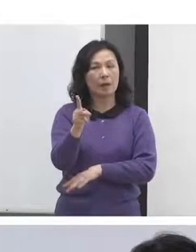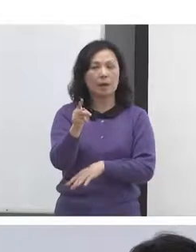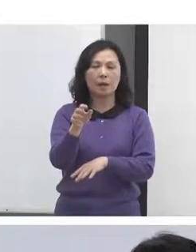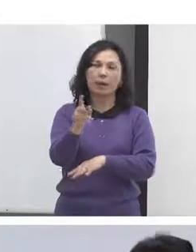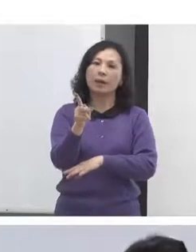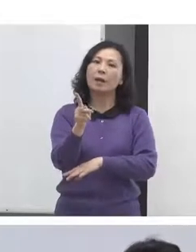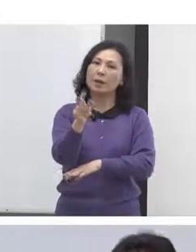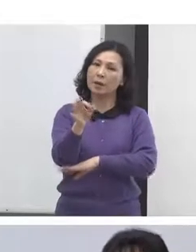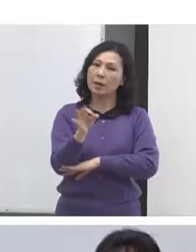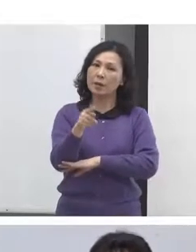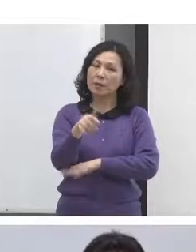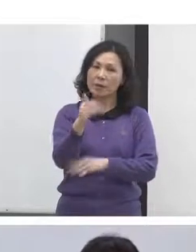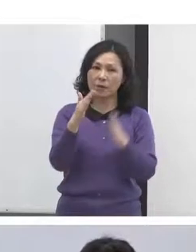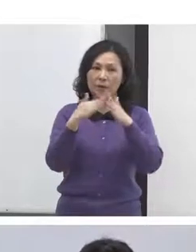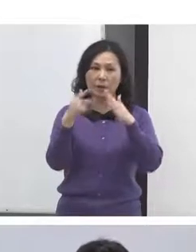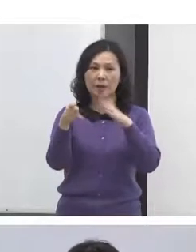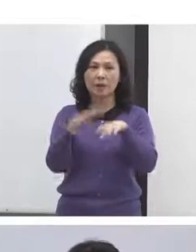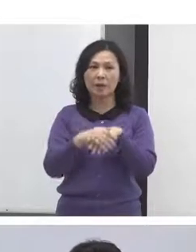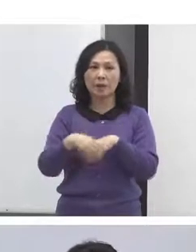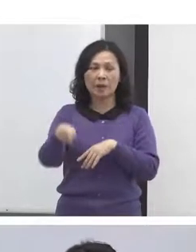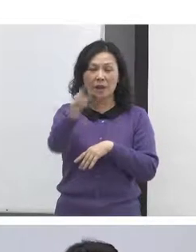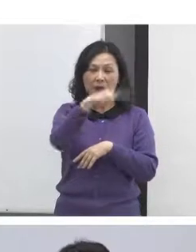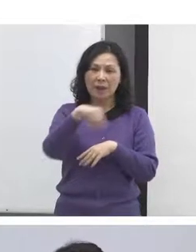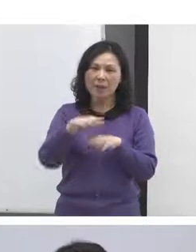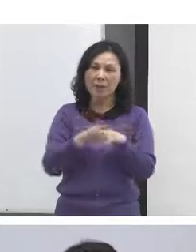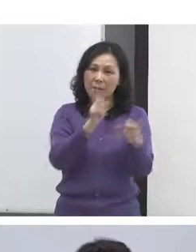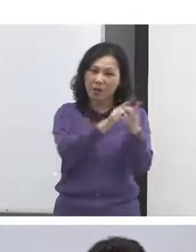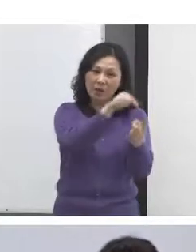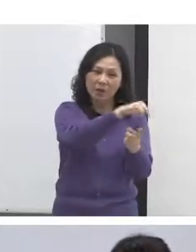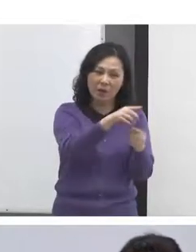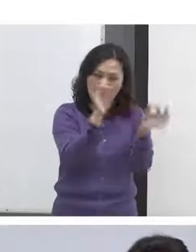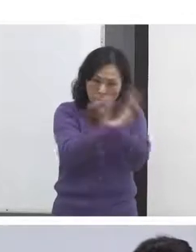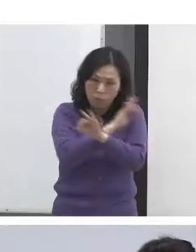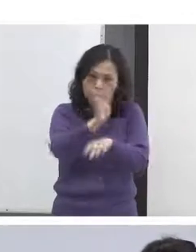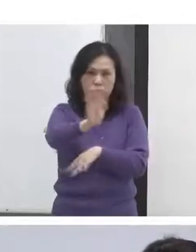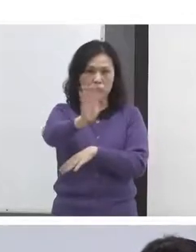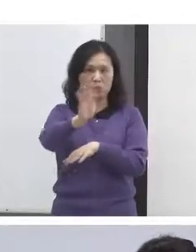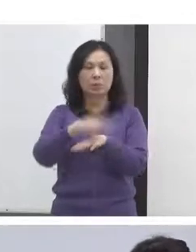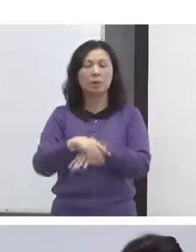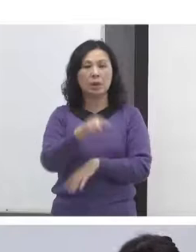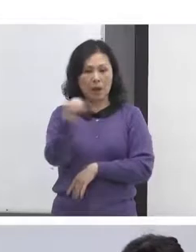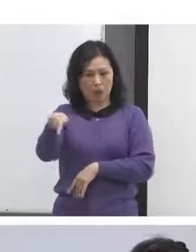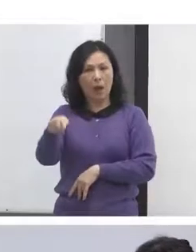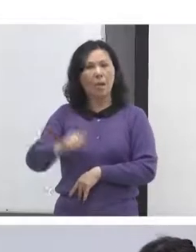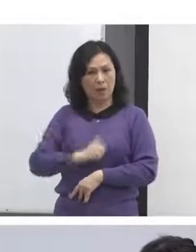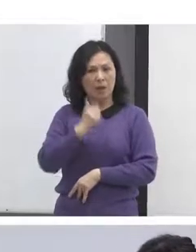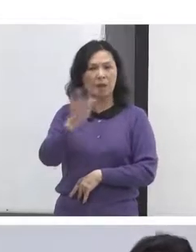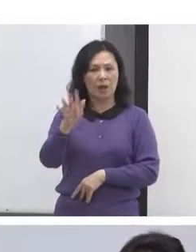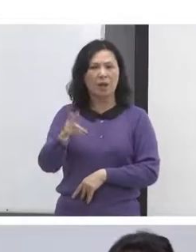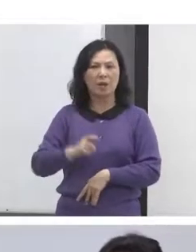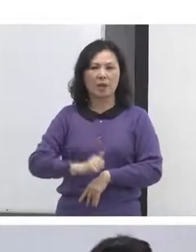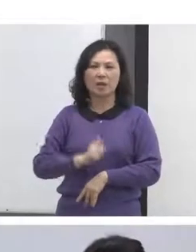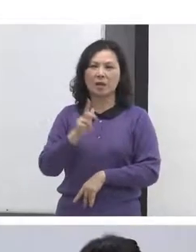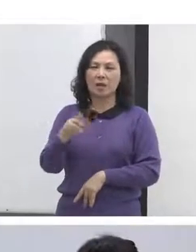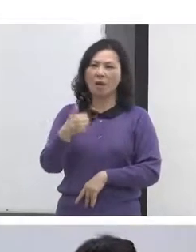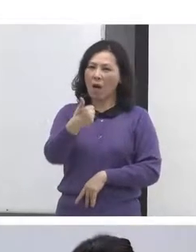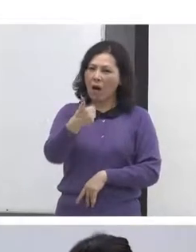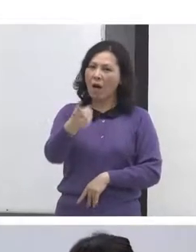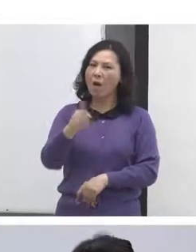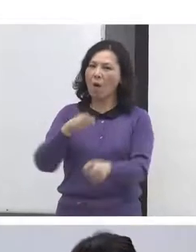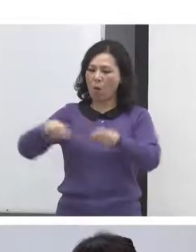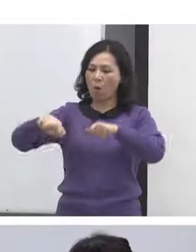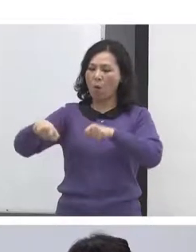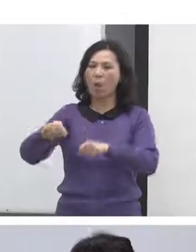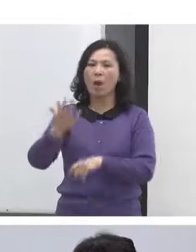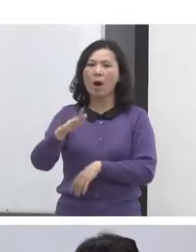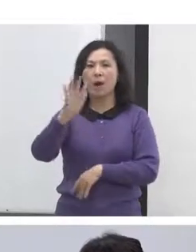的一个 platform。哎，你们不要对 Zooniverse 有误解哈，因为他们其实上面有很多正正当当的 project， 只是这上面也有这